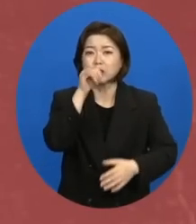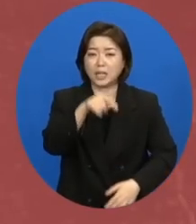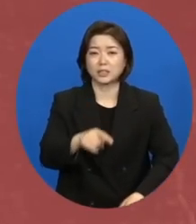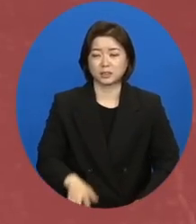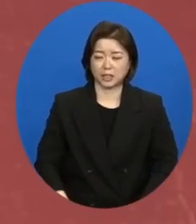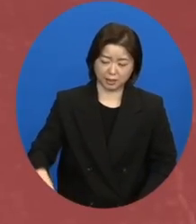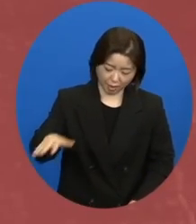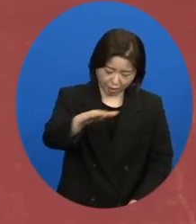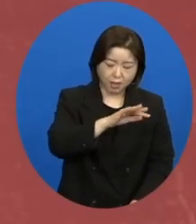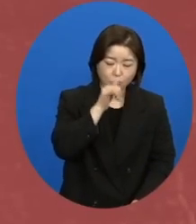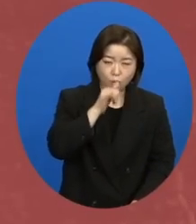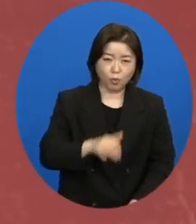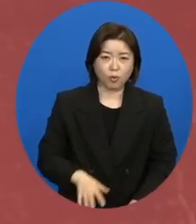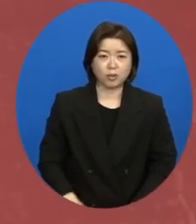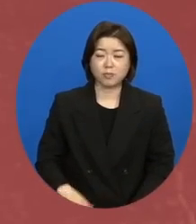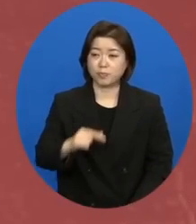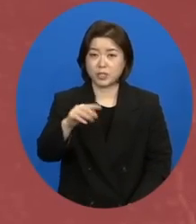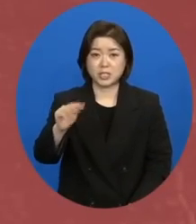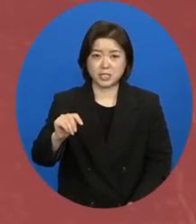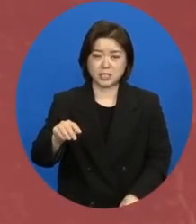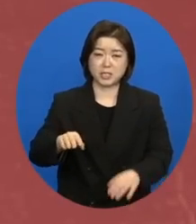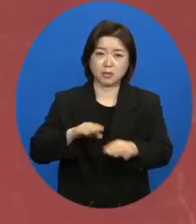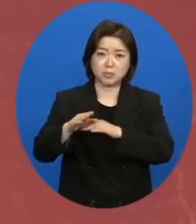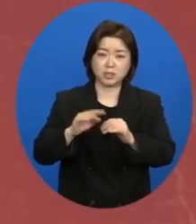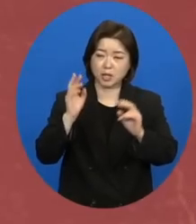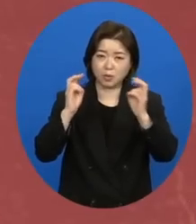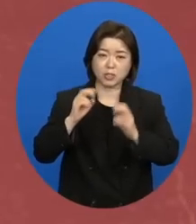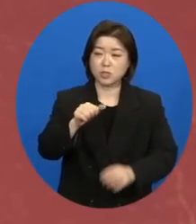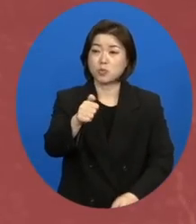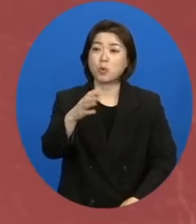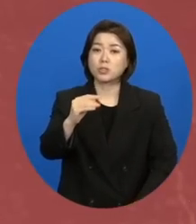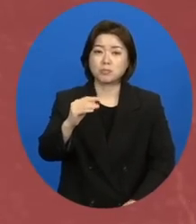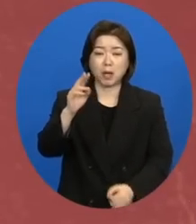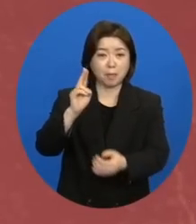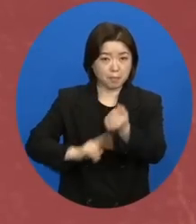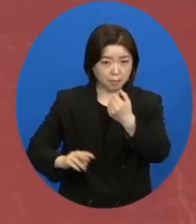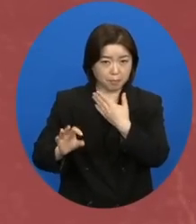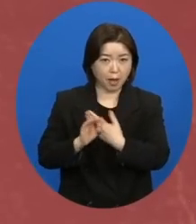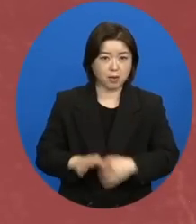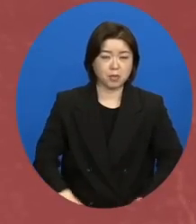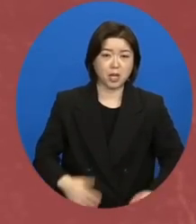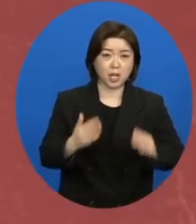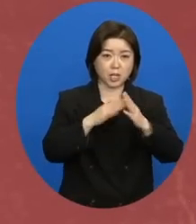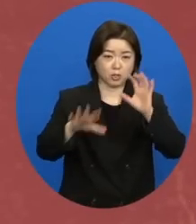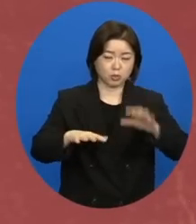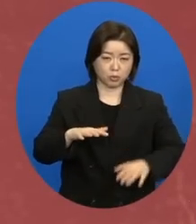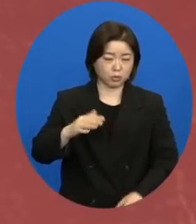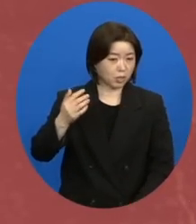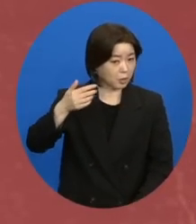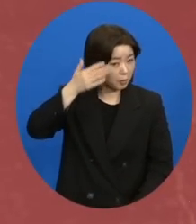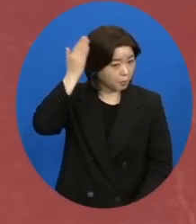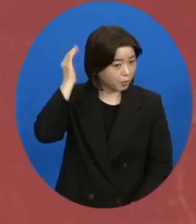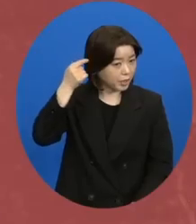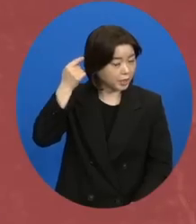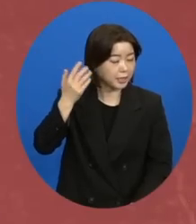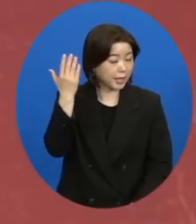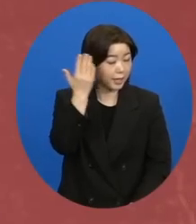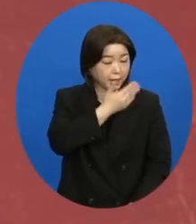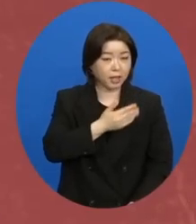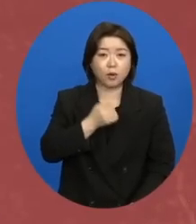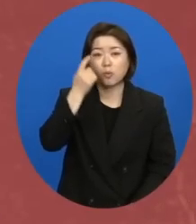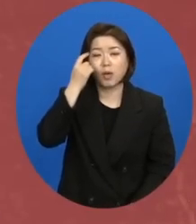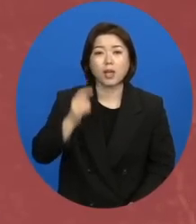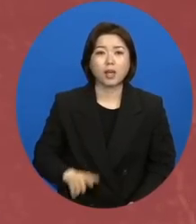다. 그래서 GM 자동차가 50만 대를 팔면요 동네 머리가 깨끗해져요. 왠지